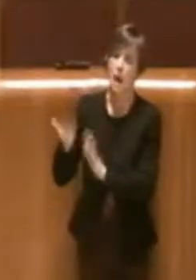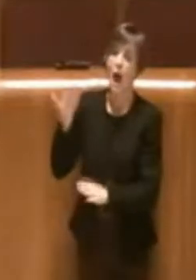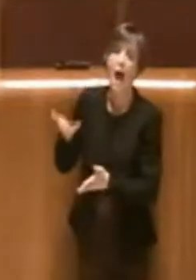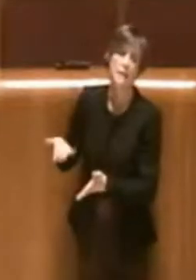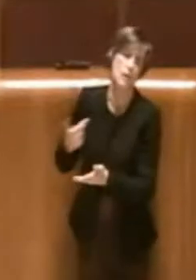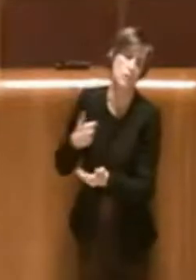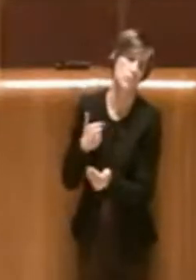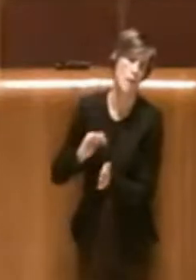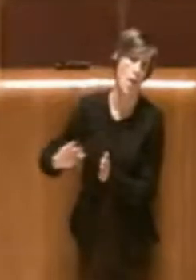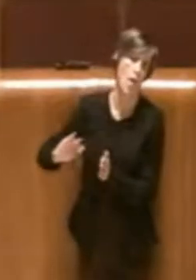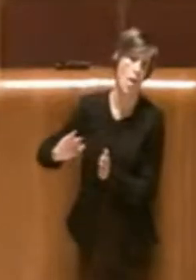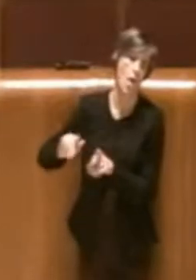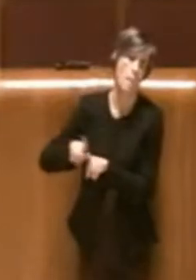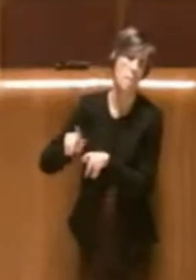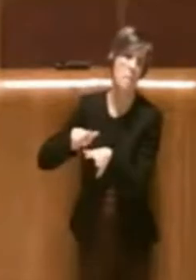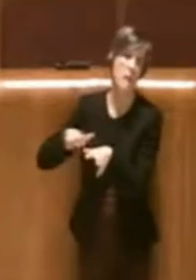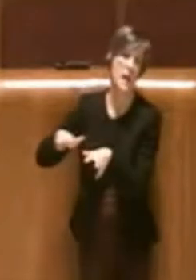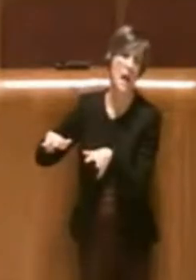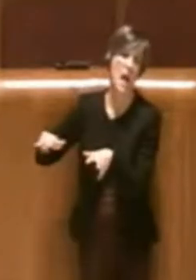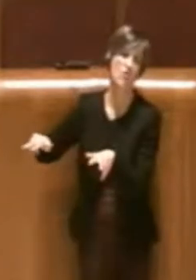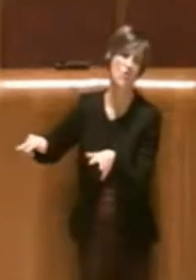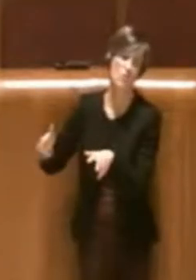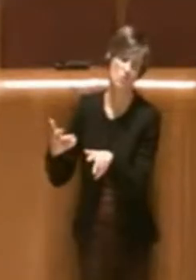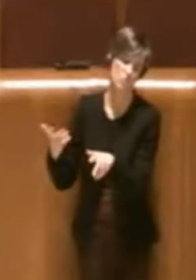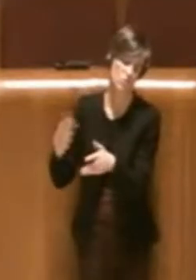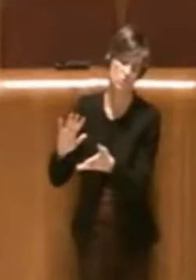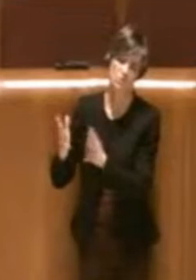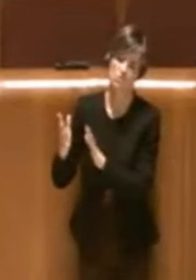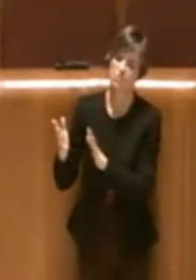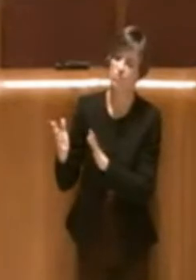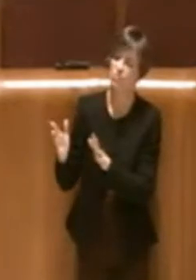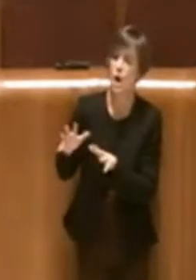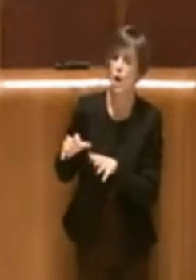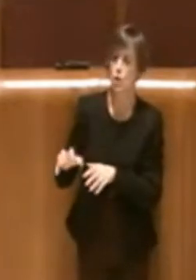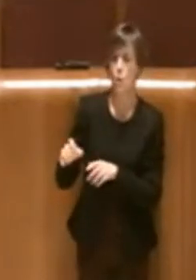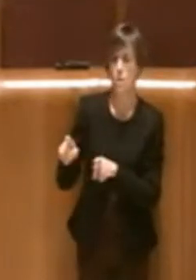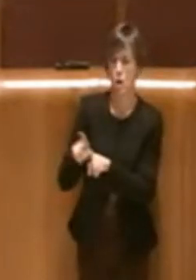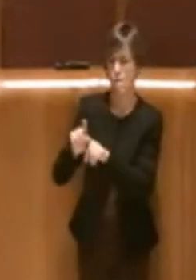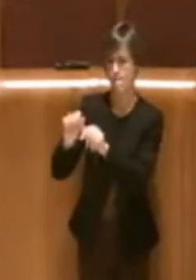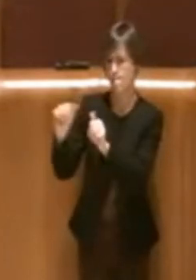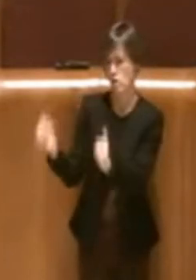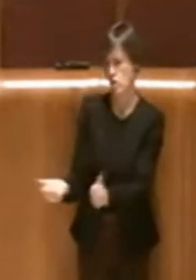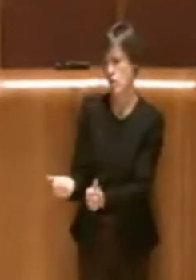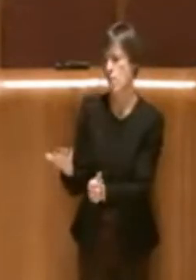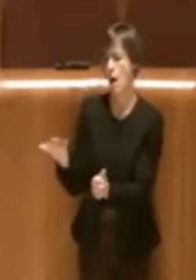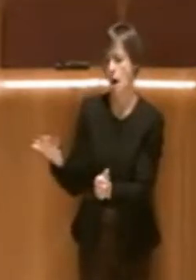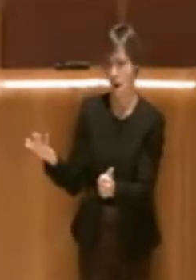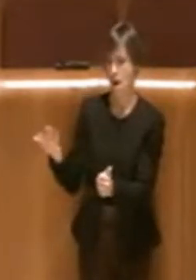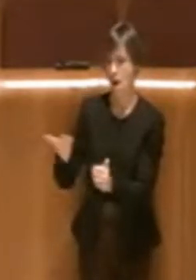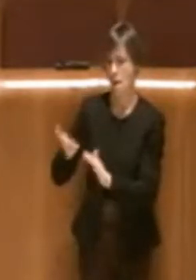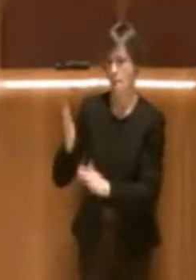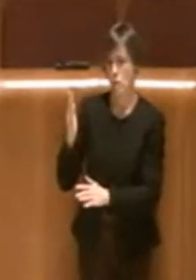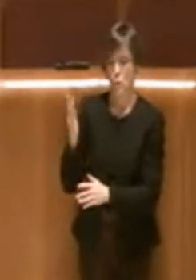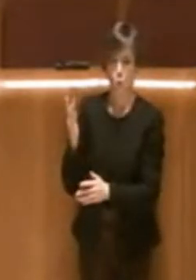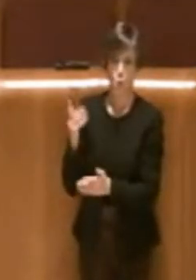relegato ad un parcheggio, e invece consegnarlo a delle forme che sicuramente sono più